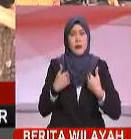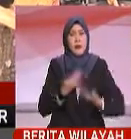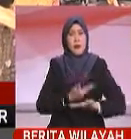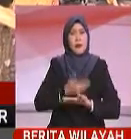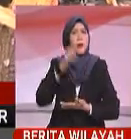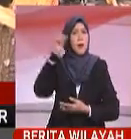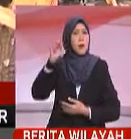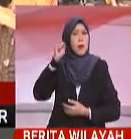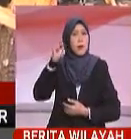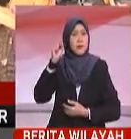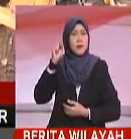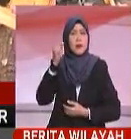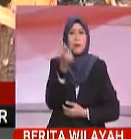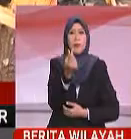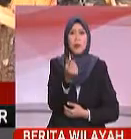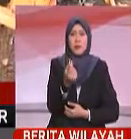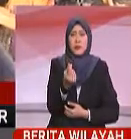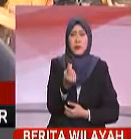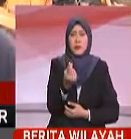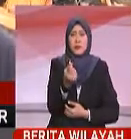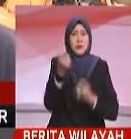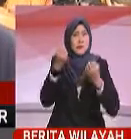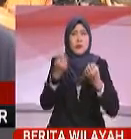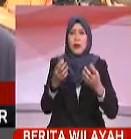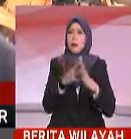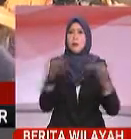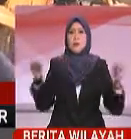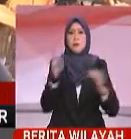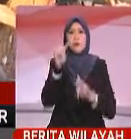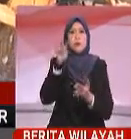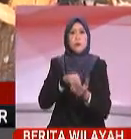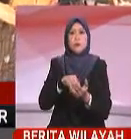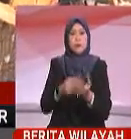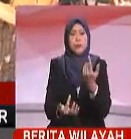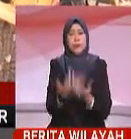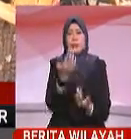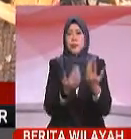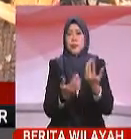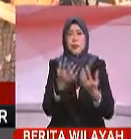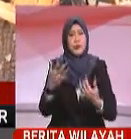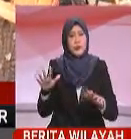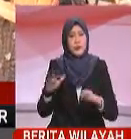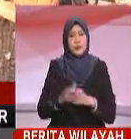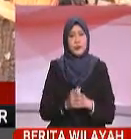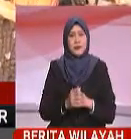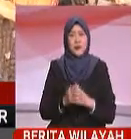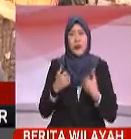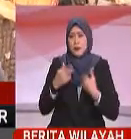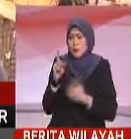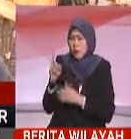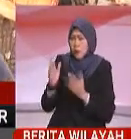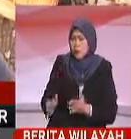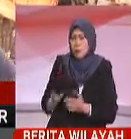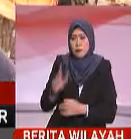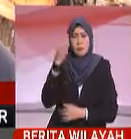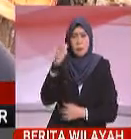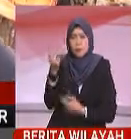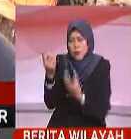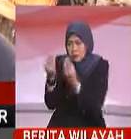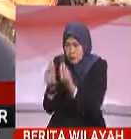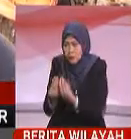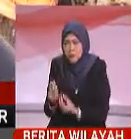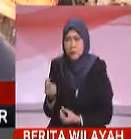tu hilang. Situ, 4,000. Lepas tu, piti ada anak saudara seorang tu, tak tahu berapa lah, anguh